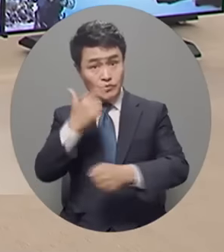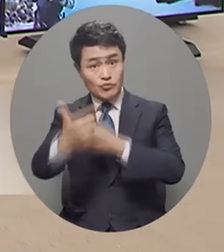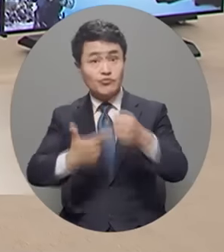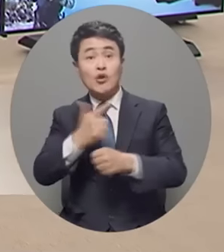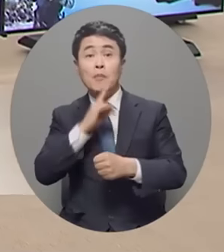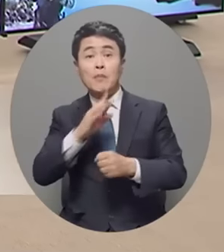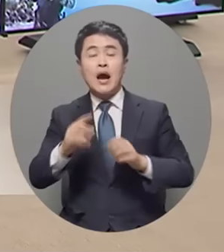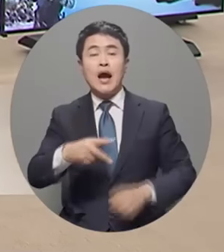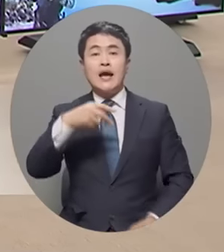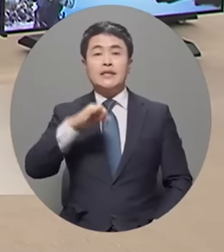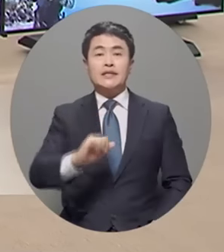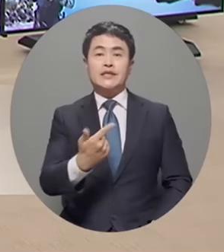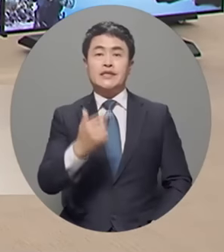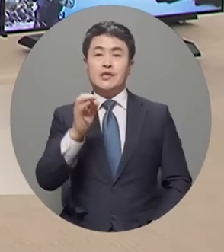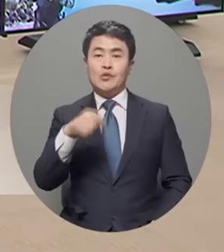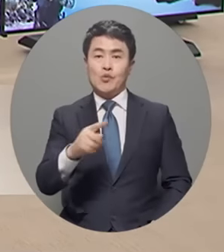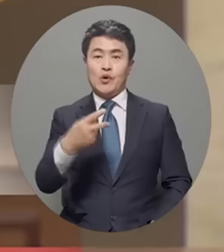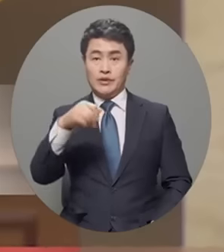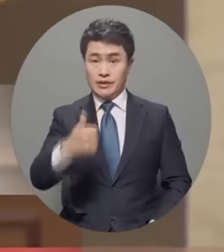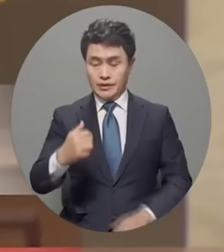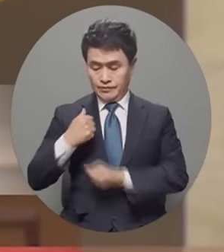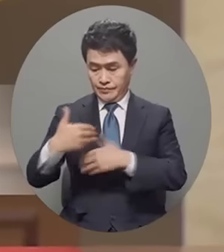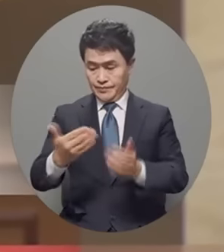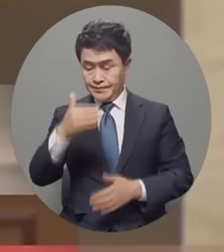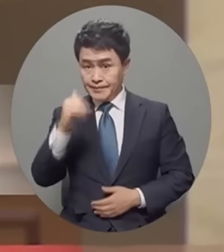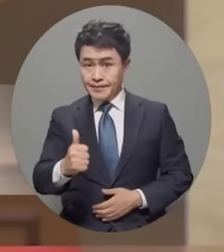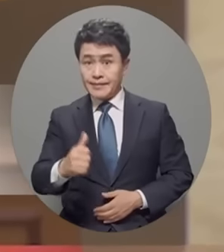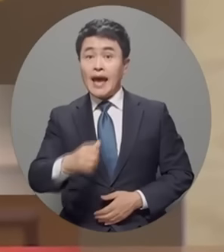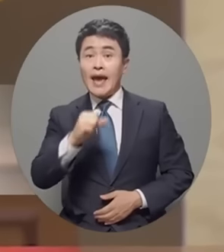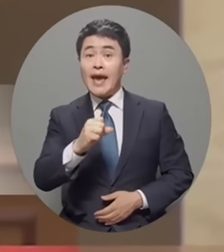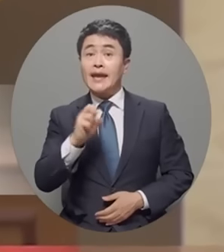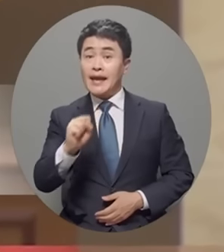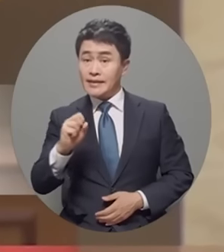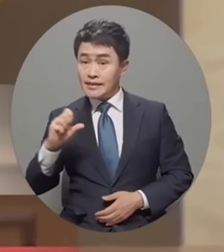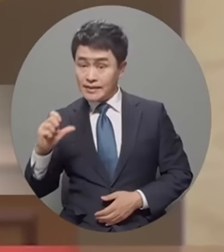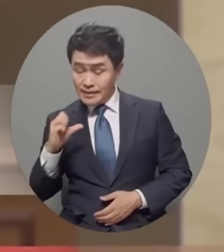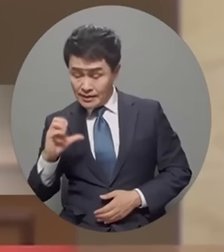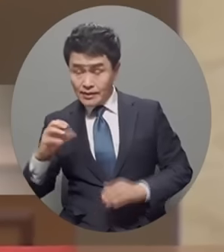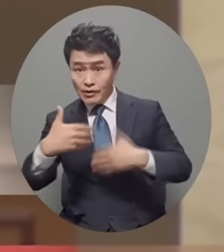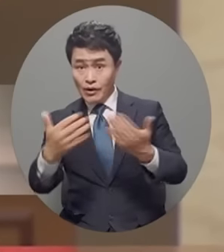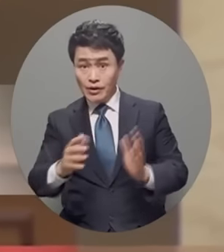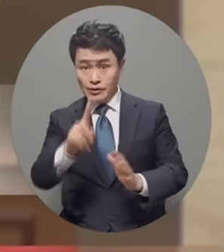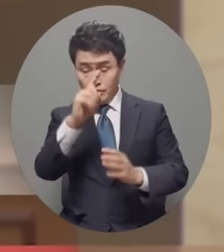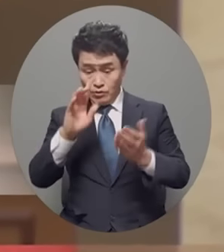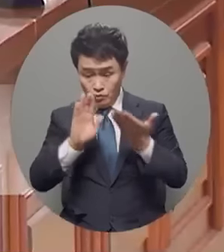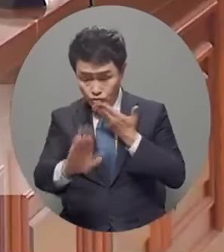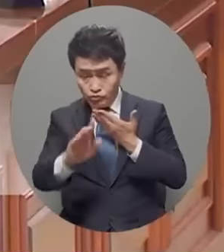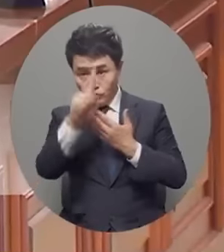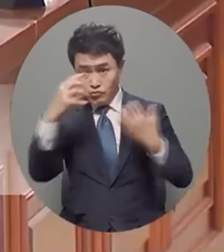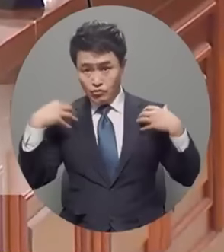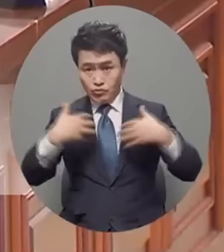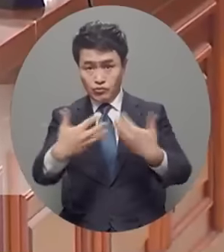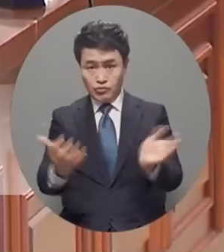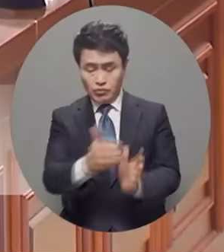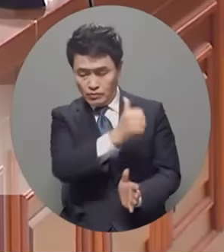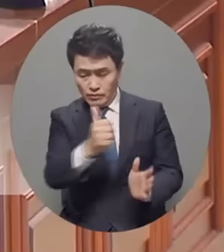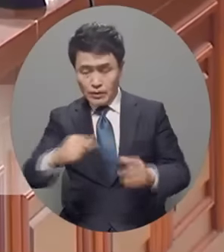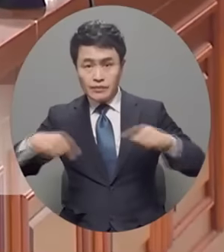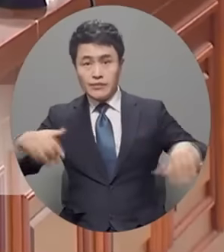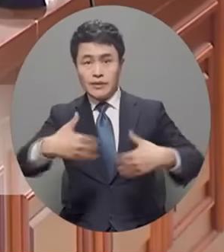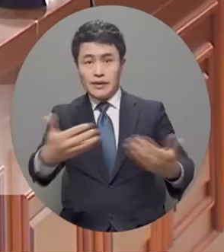신원식 국방부 장관은 NSC 회의 직후 전군 주요 지휘관 회의를 열었습니다. 대북 확성기 방송을